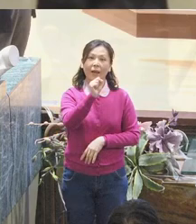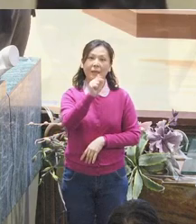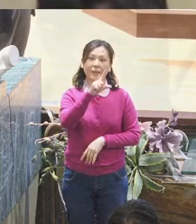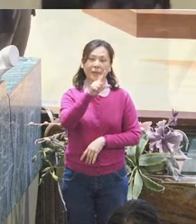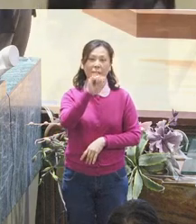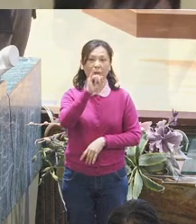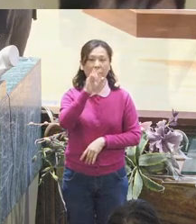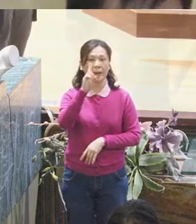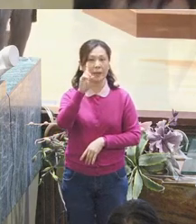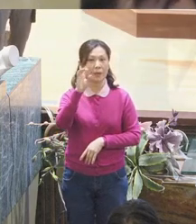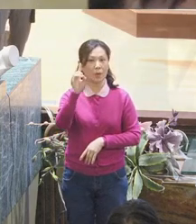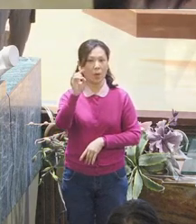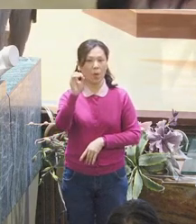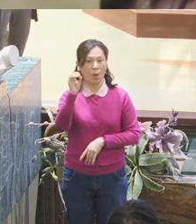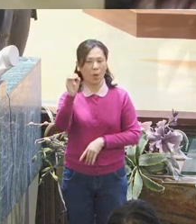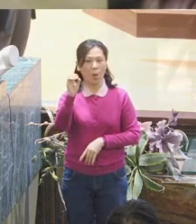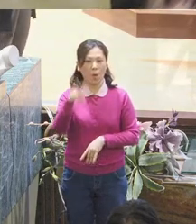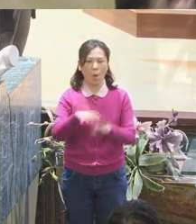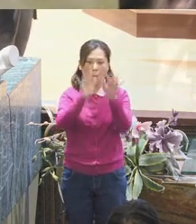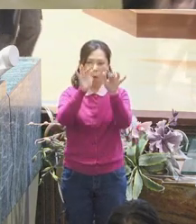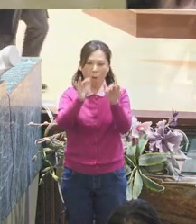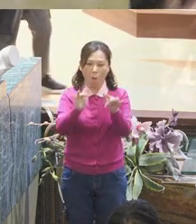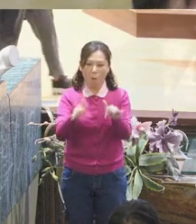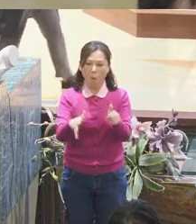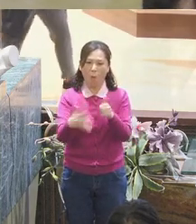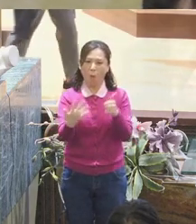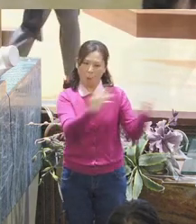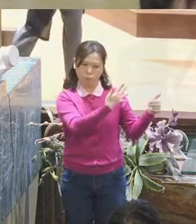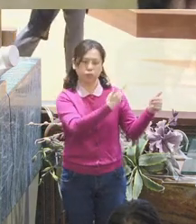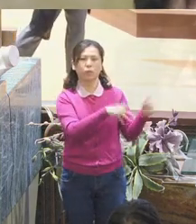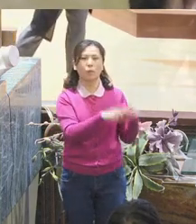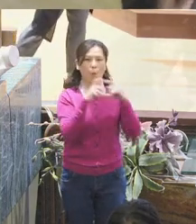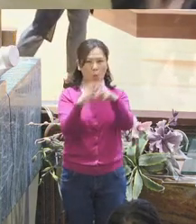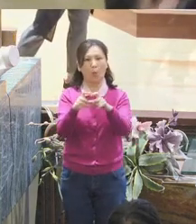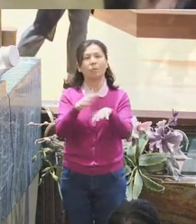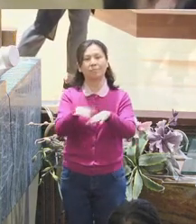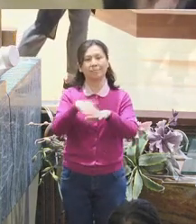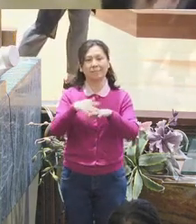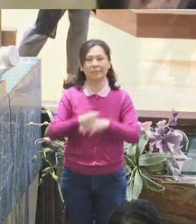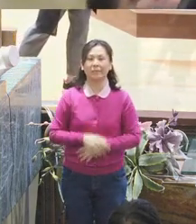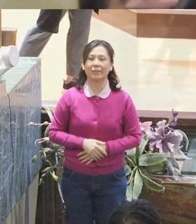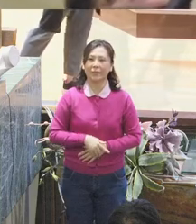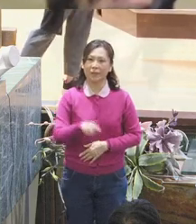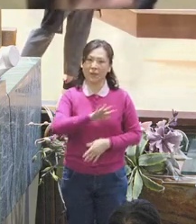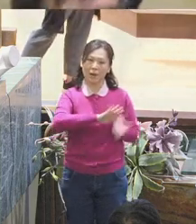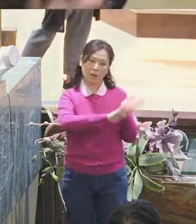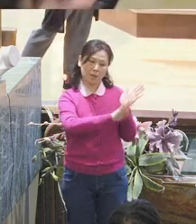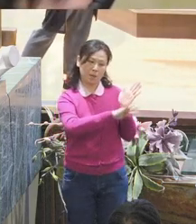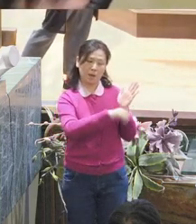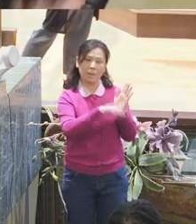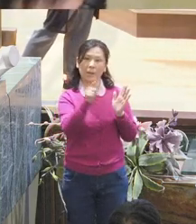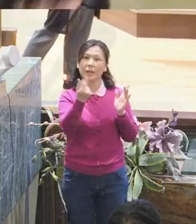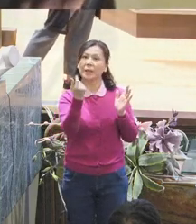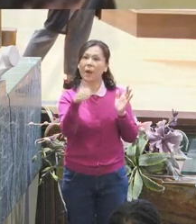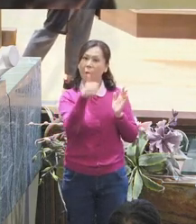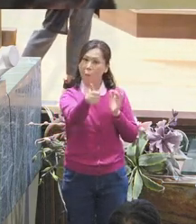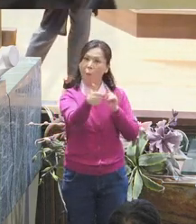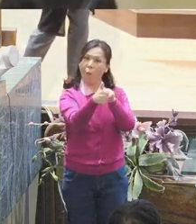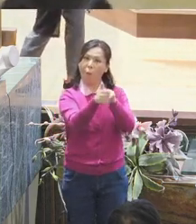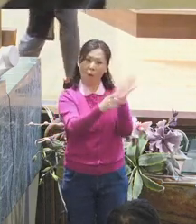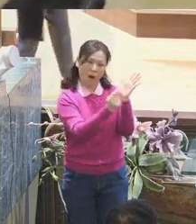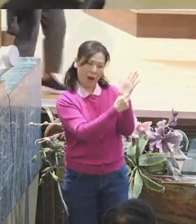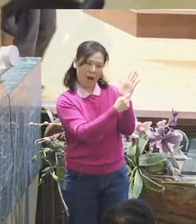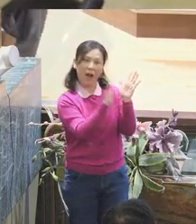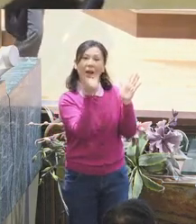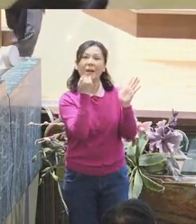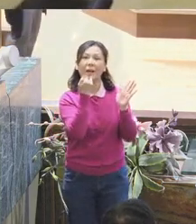的问题来请讲者们回复，那旁边都有可以按赞，好，按赞就是有大的关注